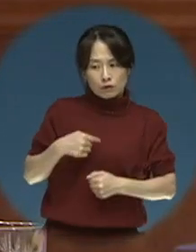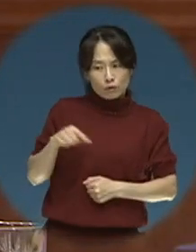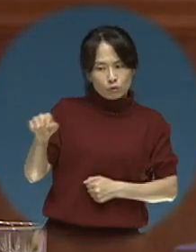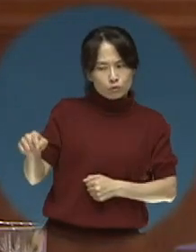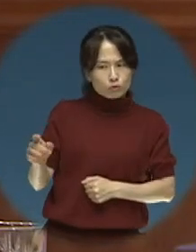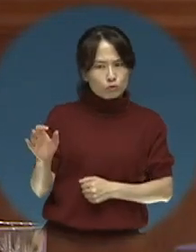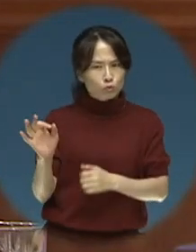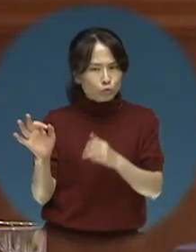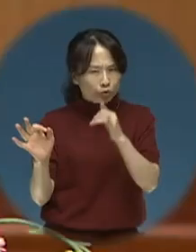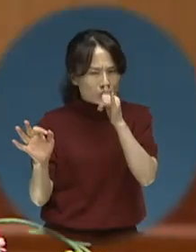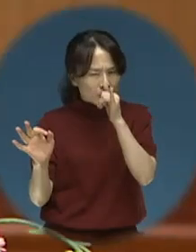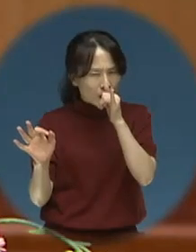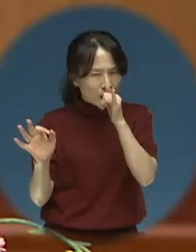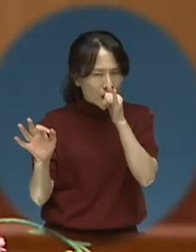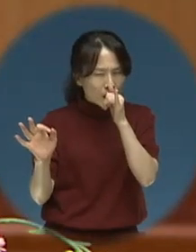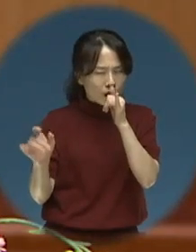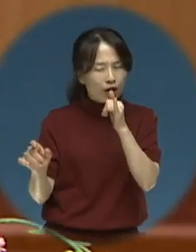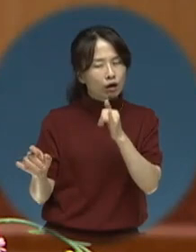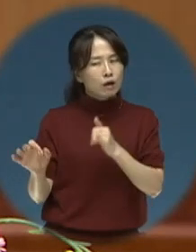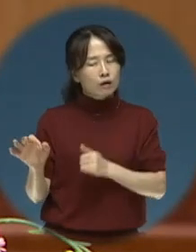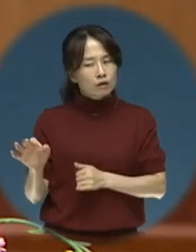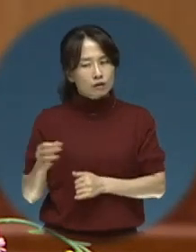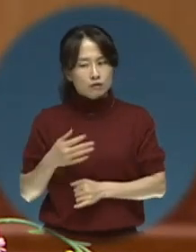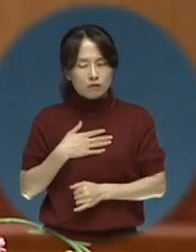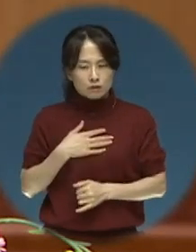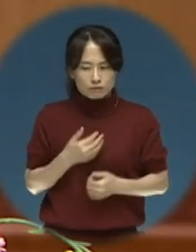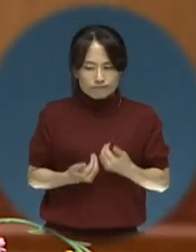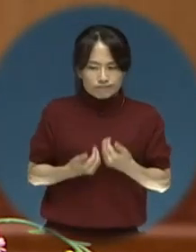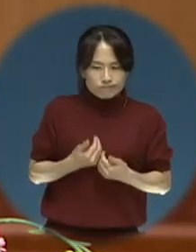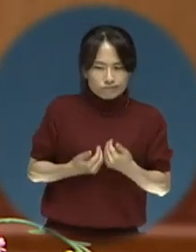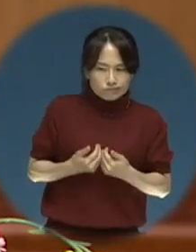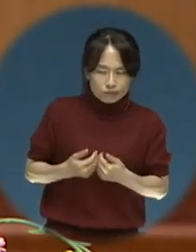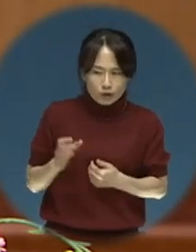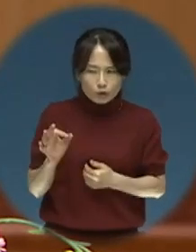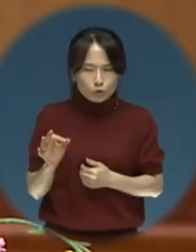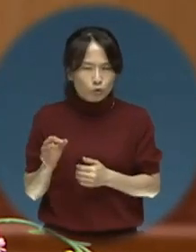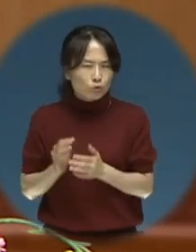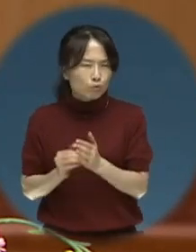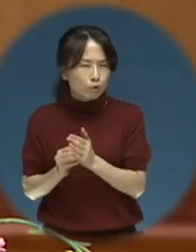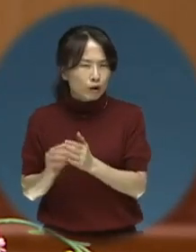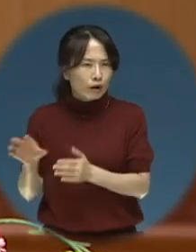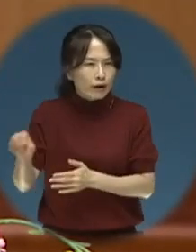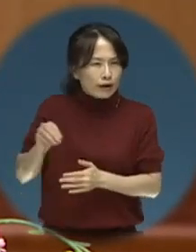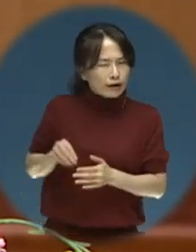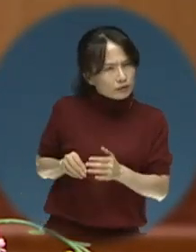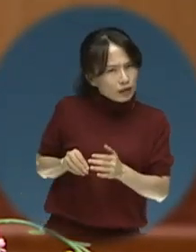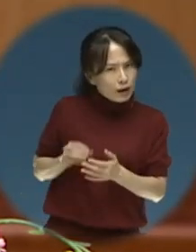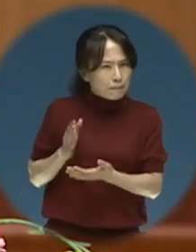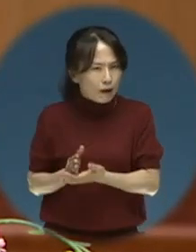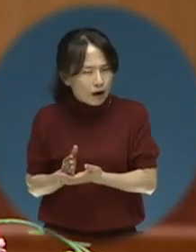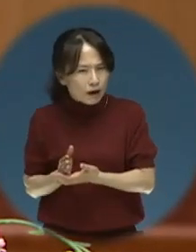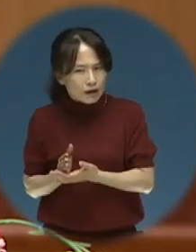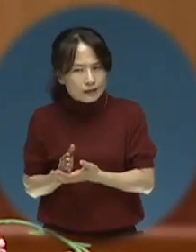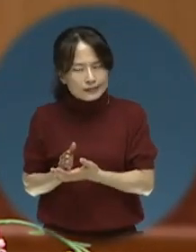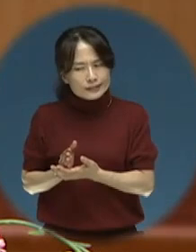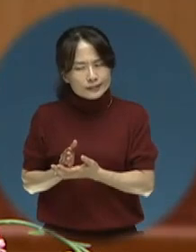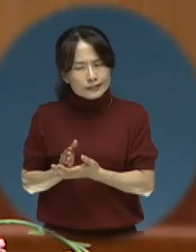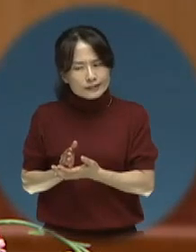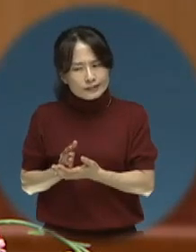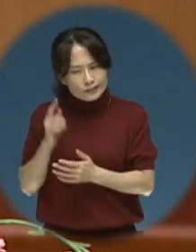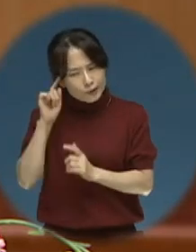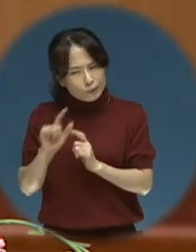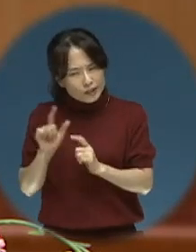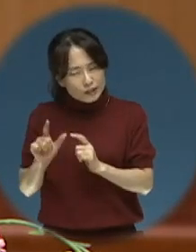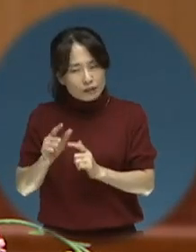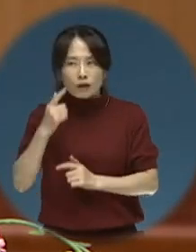예. 근데 이제 갈등을 했어요. 이거 좀 몇 장 가져가나 안 가져가나. 근데 이제 합리화 시키는 거죠. 뭐 아버지